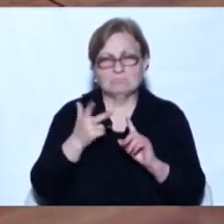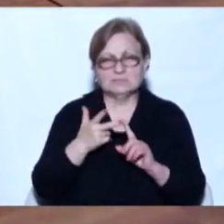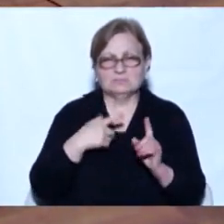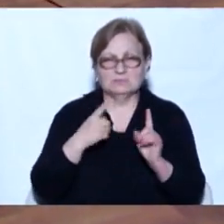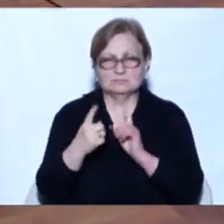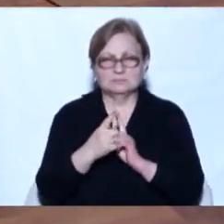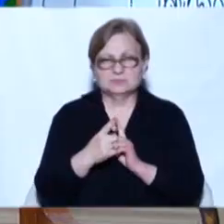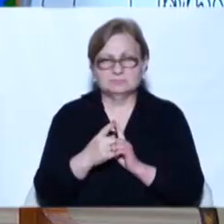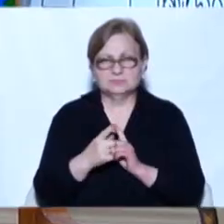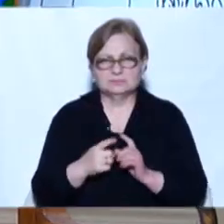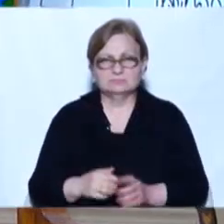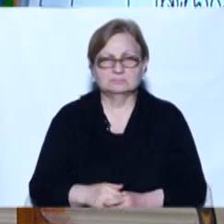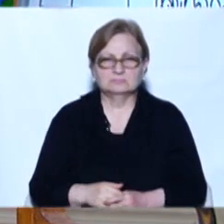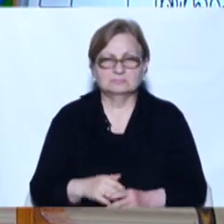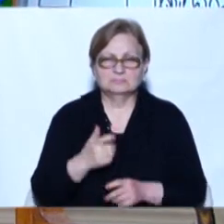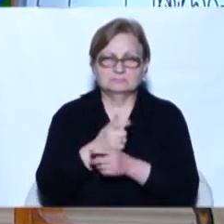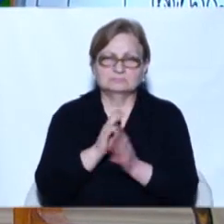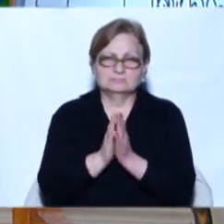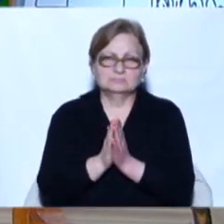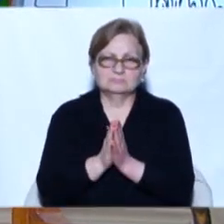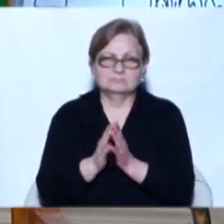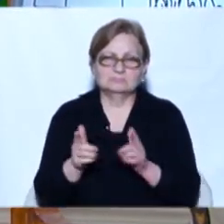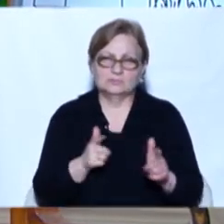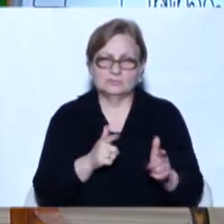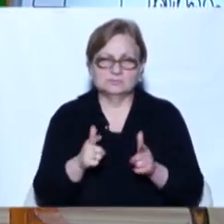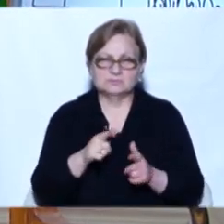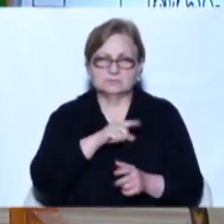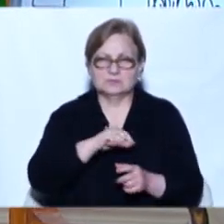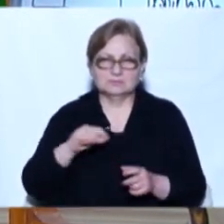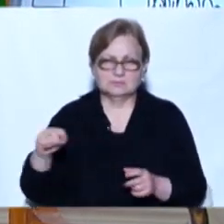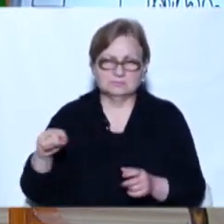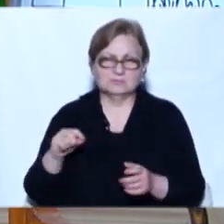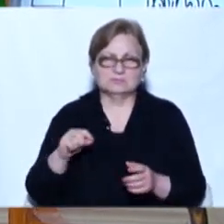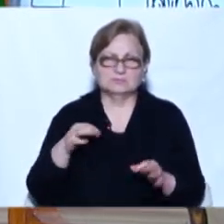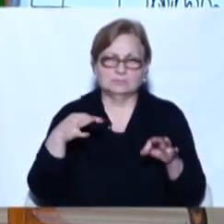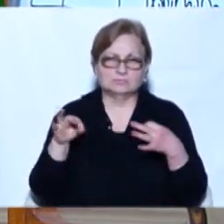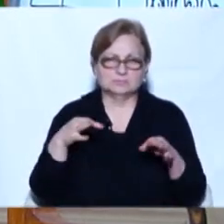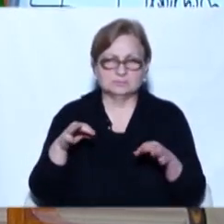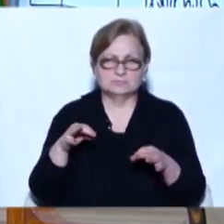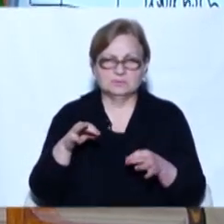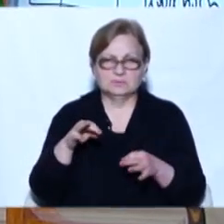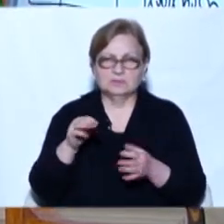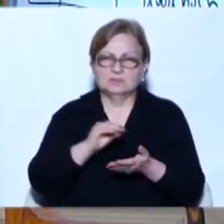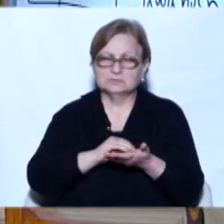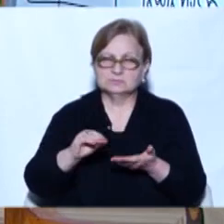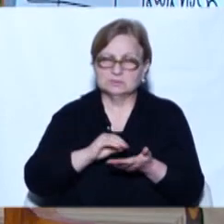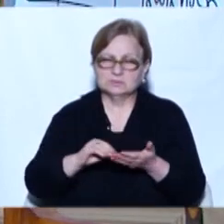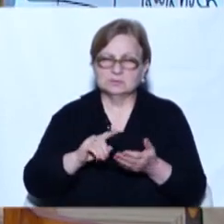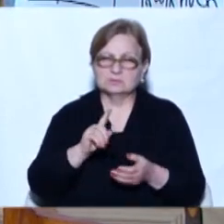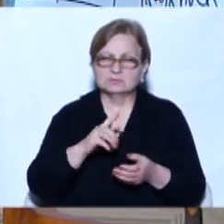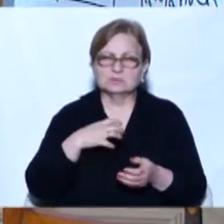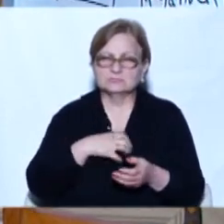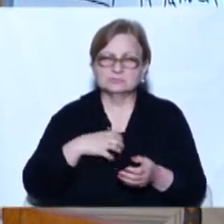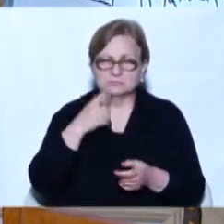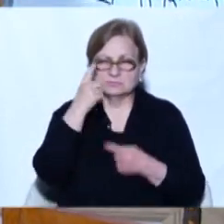ერთმანეთს. ძალიან გთხოვ, მოიმარჯვე კალამი და ფურცელი და ჩაიწერე შენთვის მნიშვნელოვანი